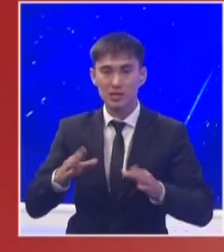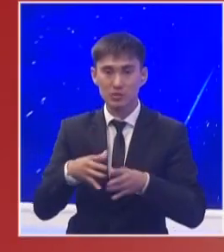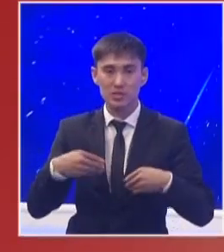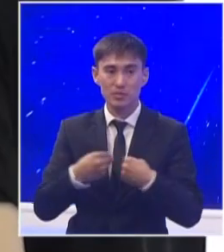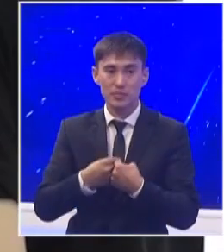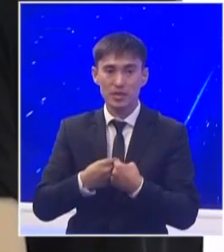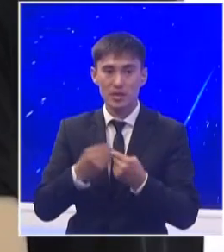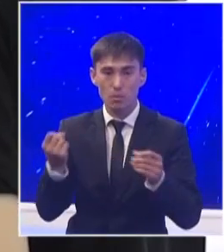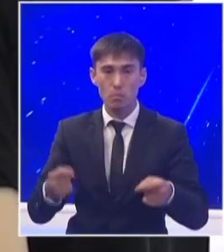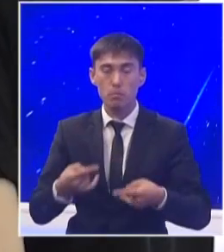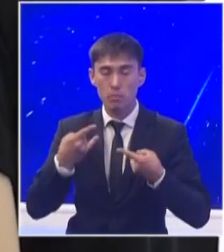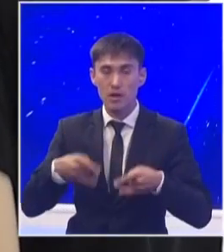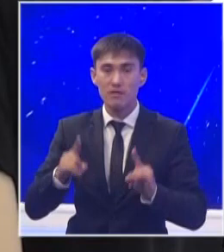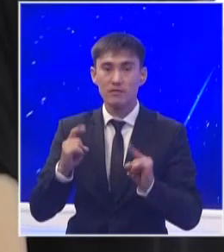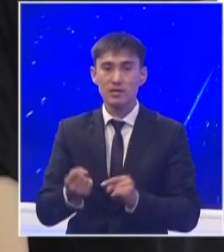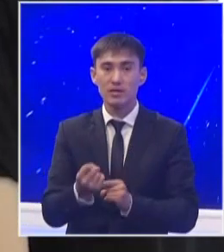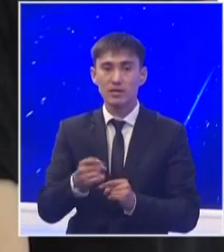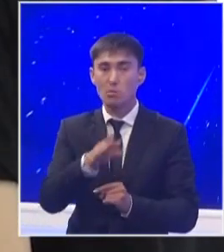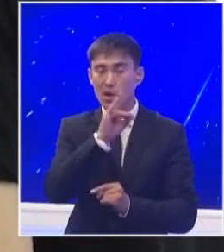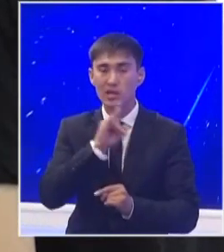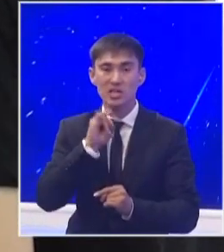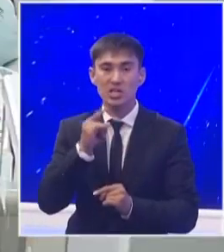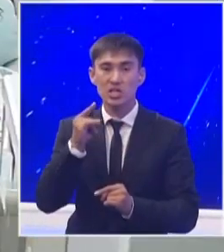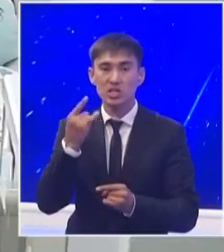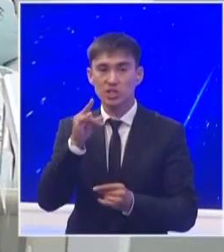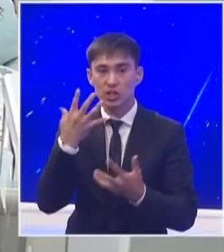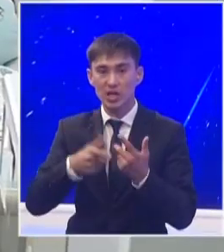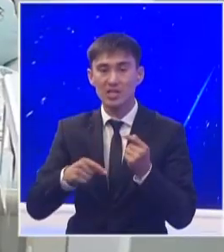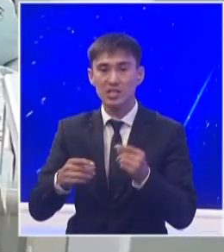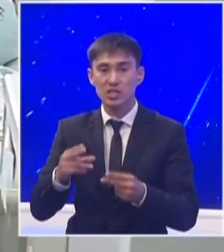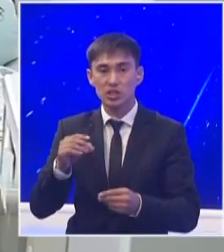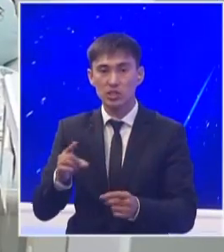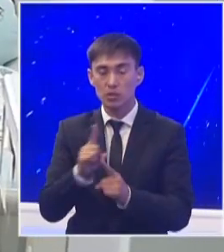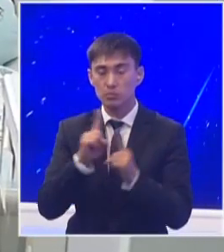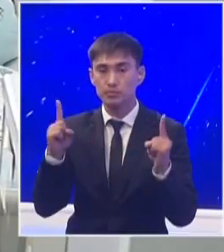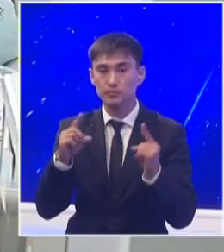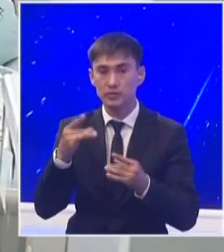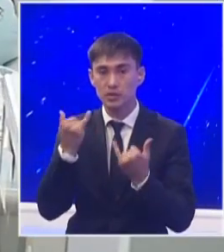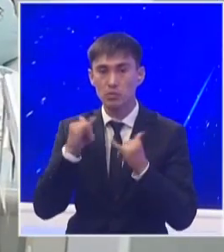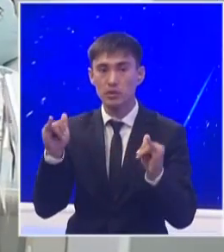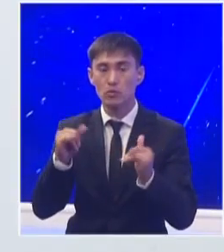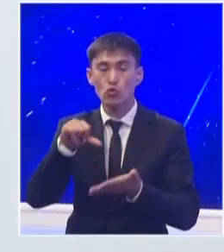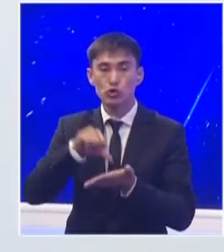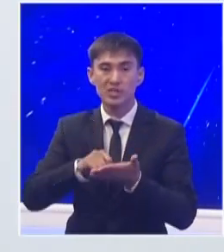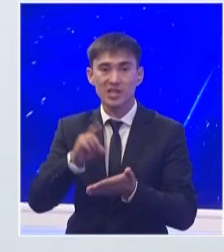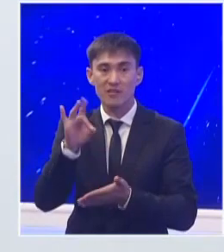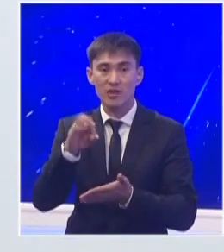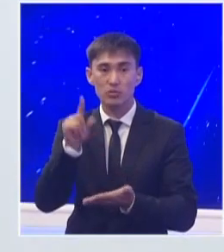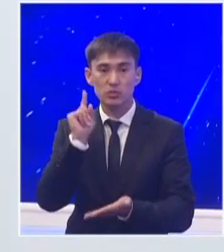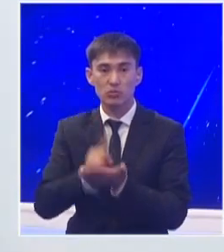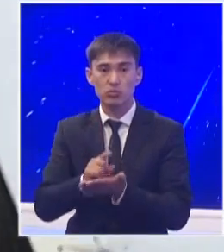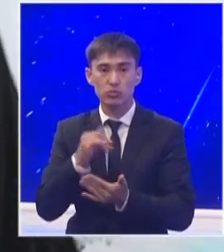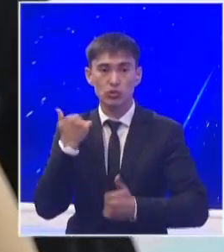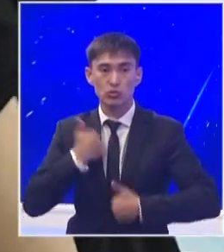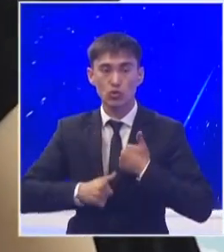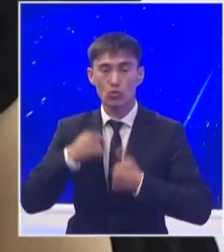в исторический для страны момент молодая женщина считает знаковым событием. А потому участие в референдуме для нее и долг, и залог достойного